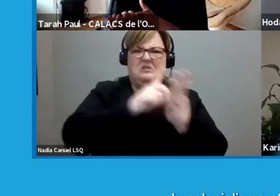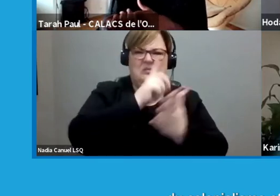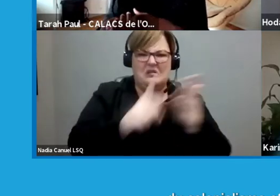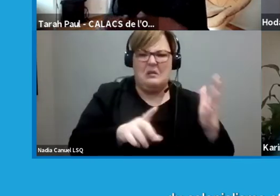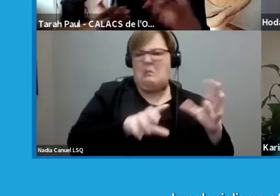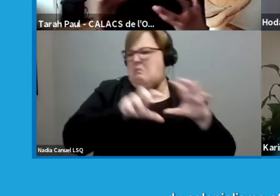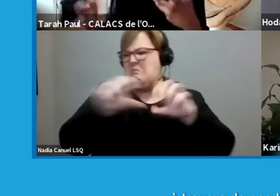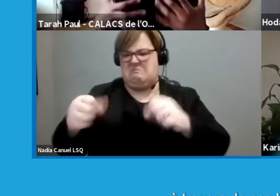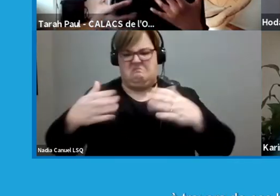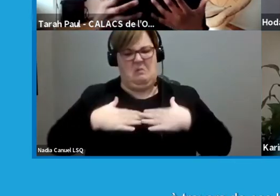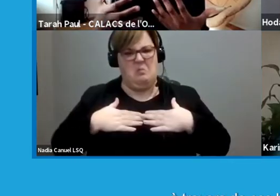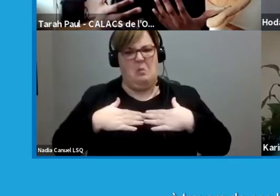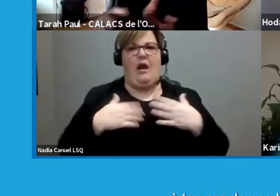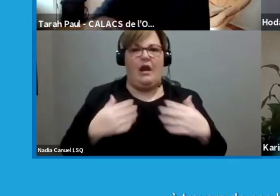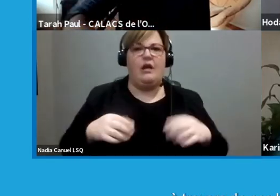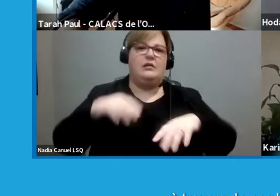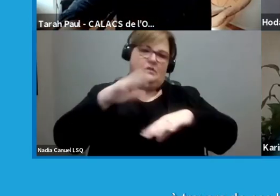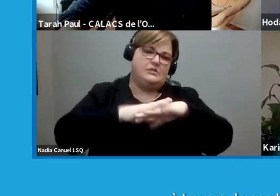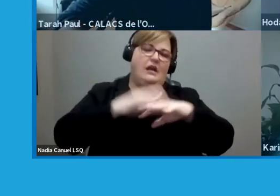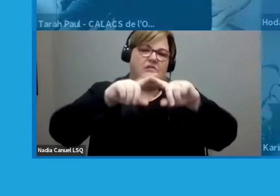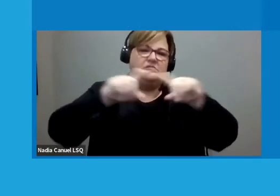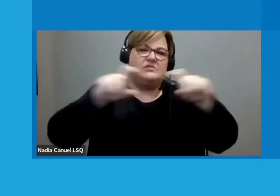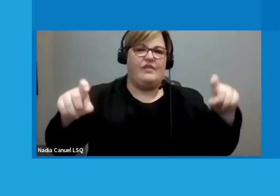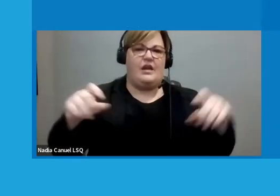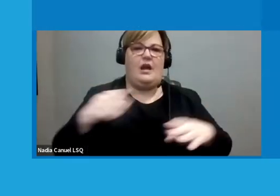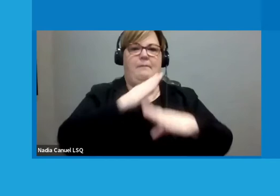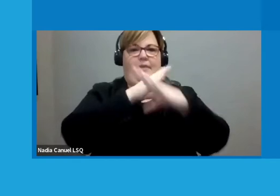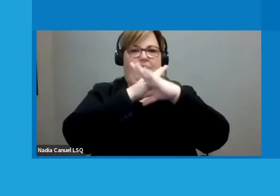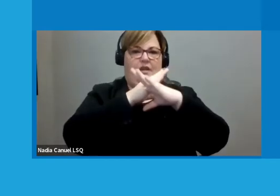colonialisme et du racisme à travers ces barrières-là.